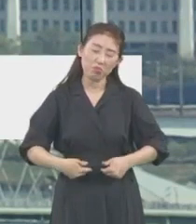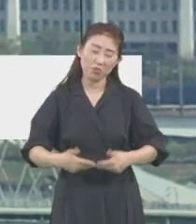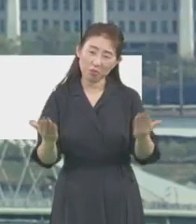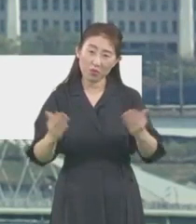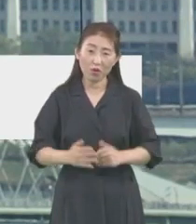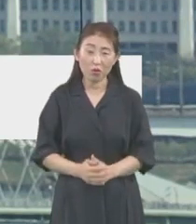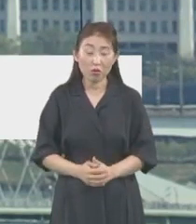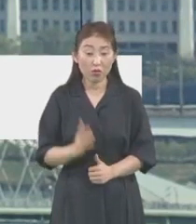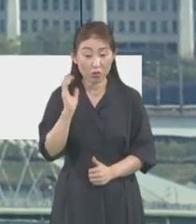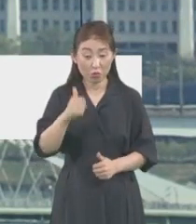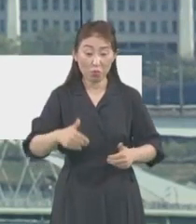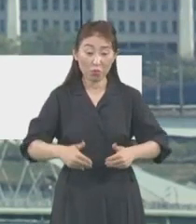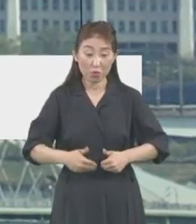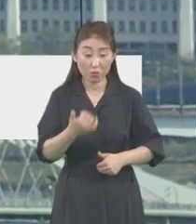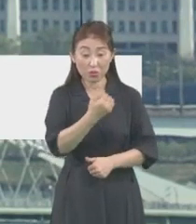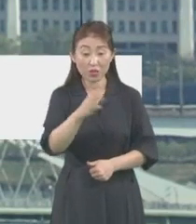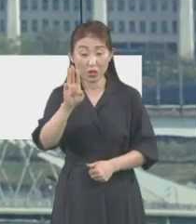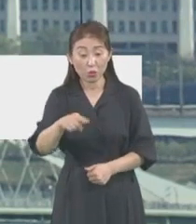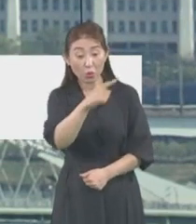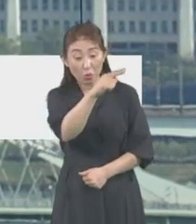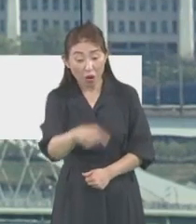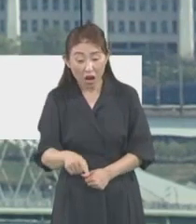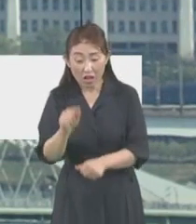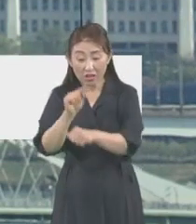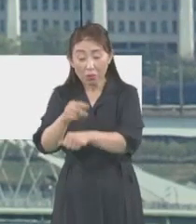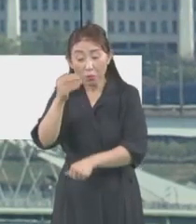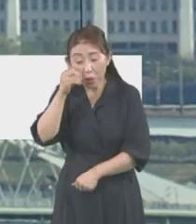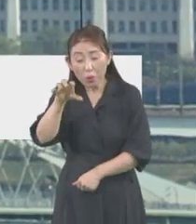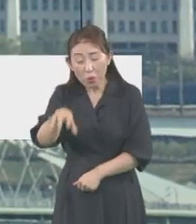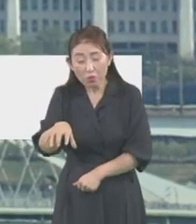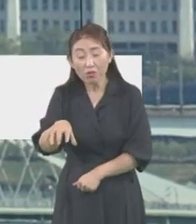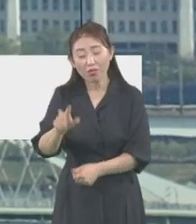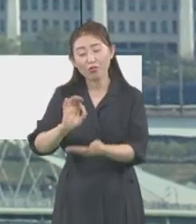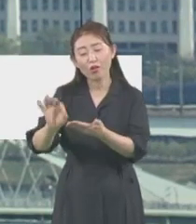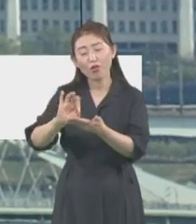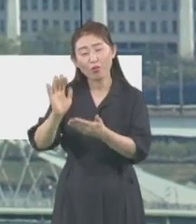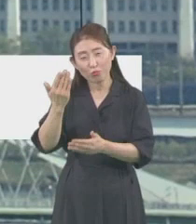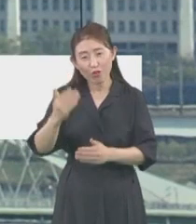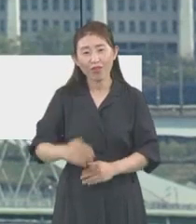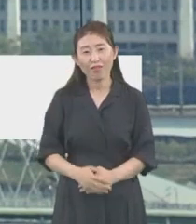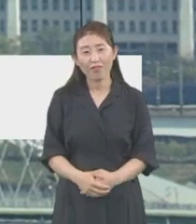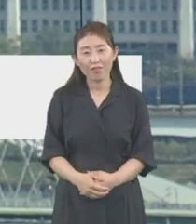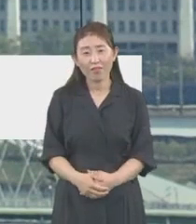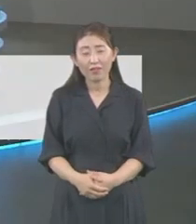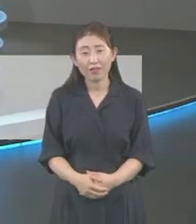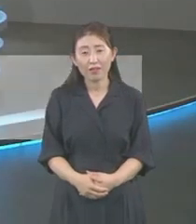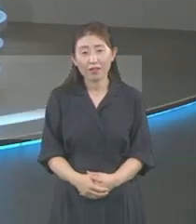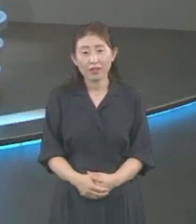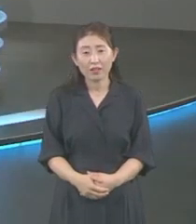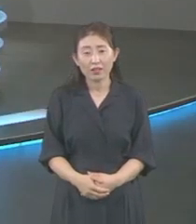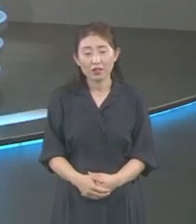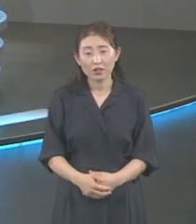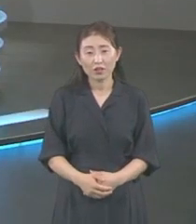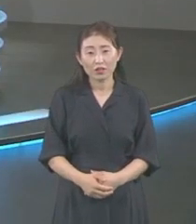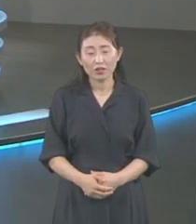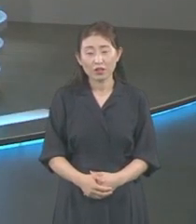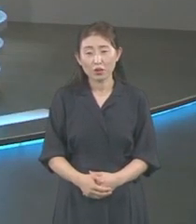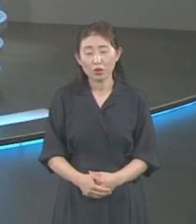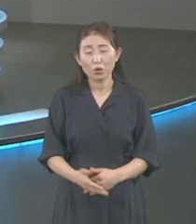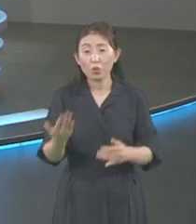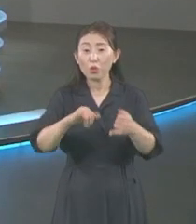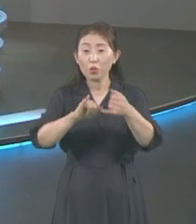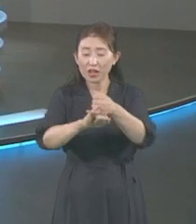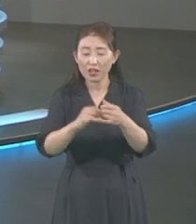있겠느냐. 대통령이 필요하면 세종에 가서 빈 공간을 이용하면 되지 않겠냐. 저는 그런 생각을 갖고 있습니다. 충청 대표